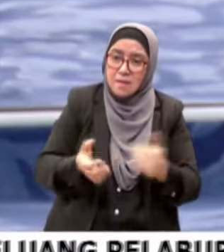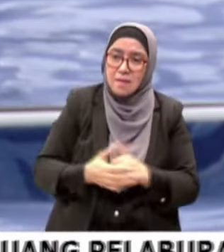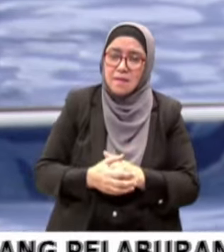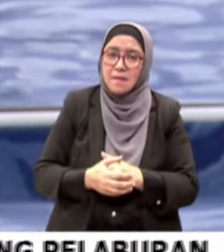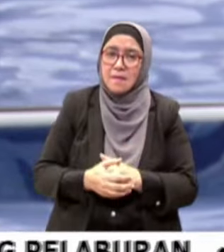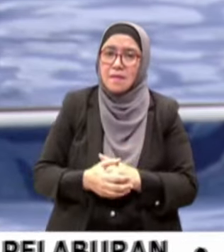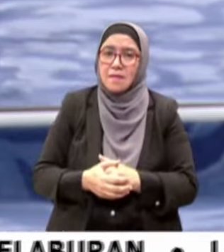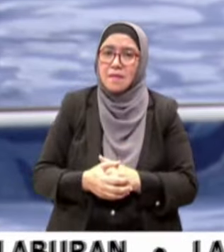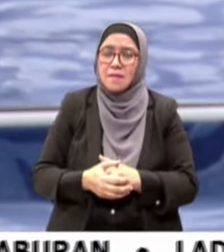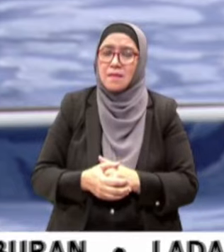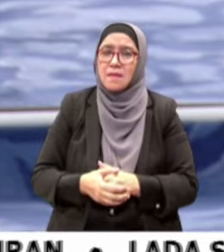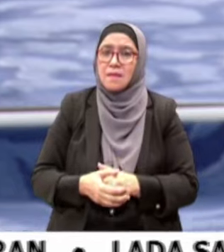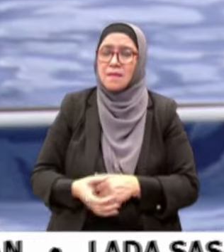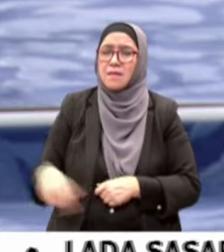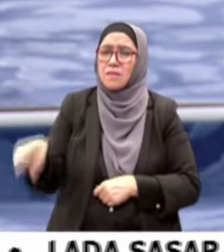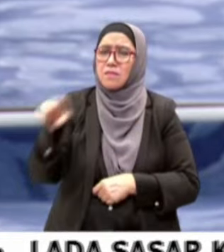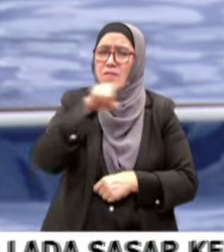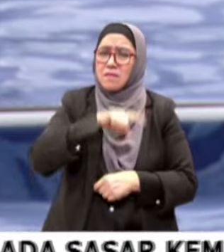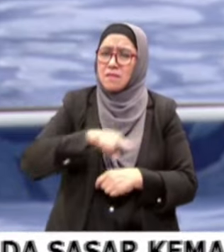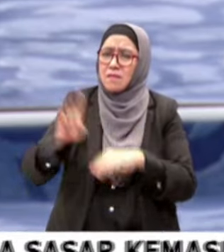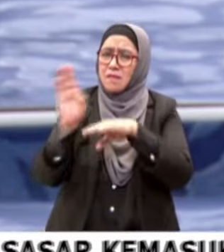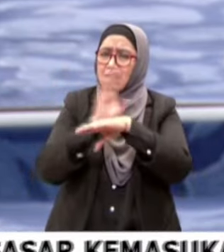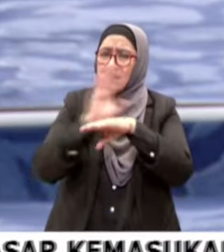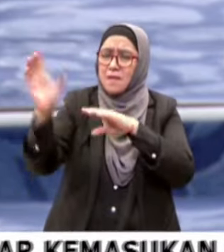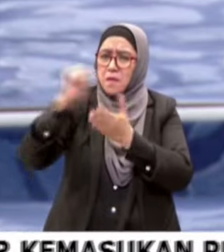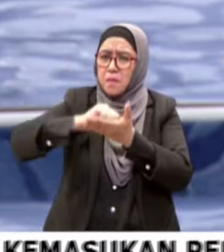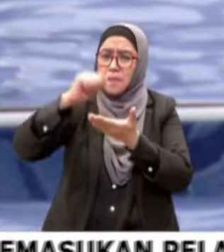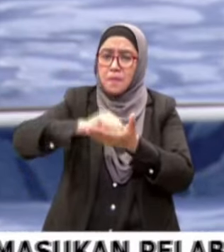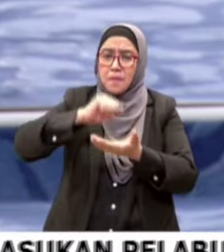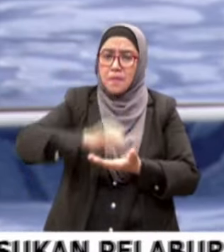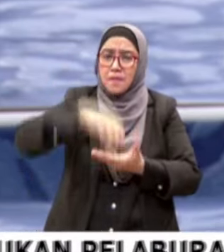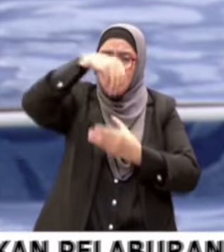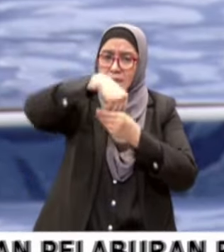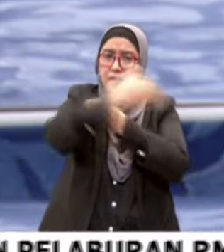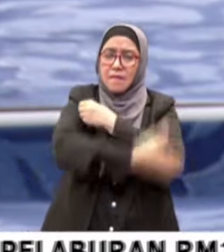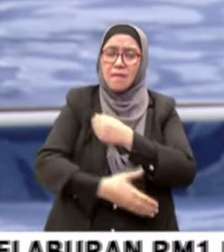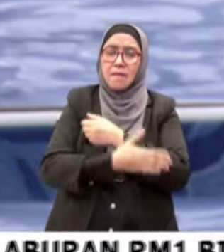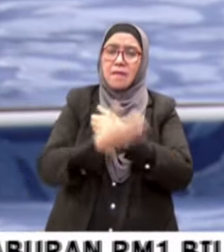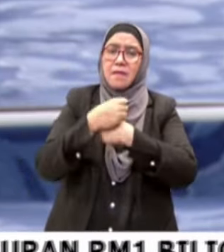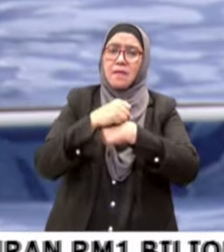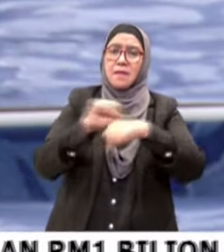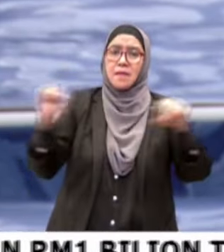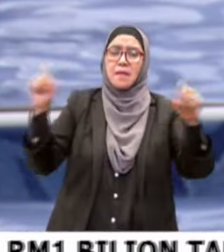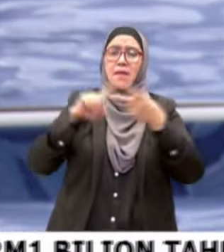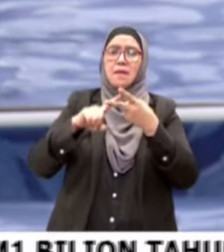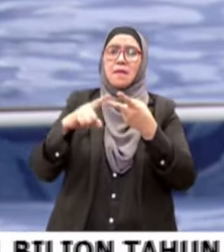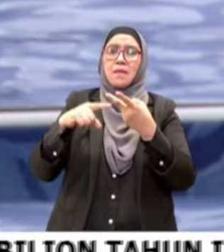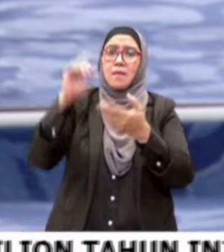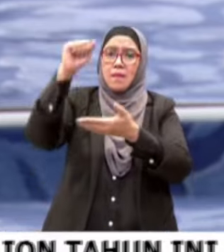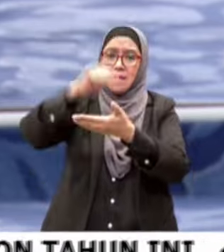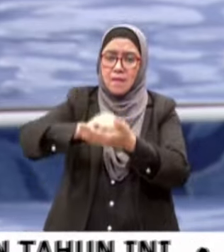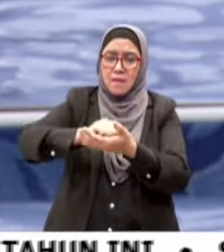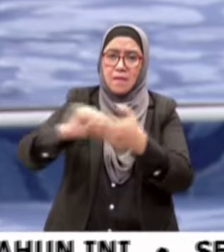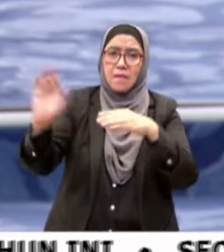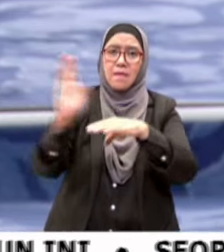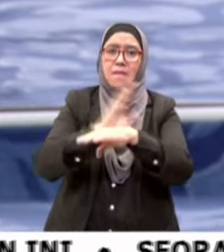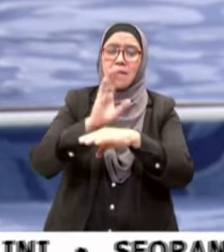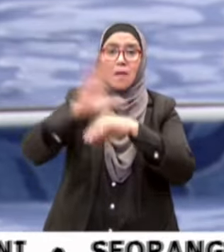kesediaan pelabu-pelaba domestik dan asing yang mulai masuk ke dalam negara saya